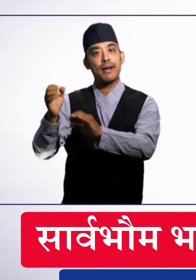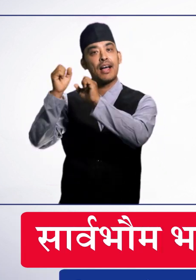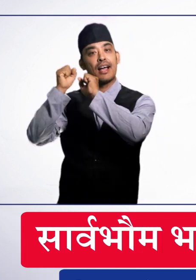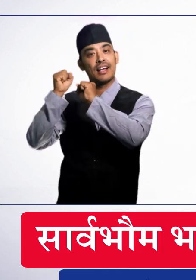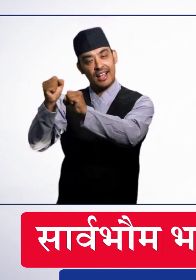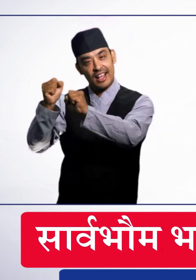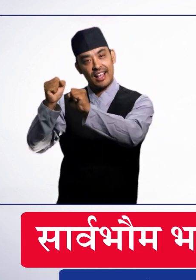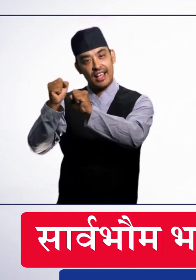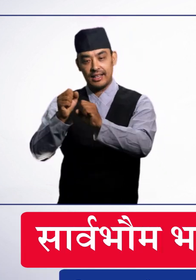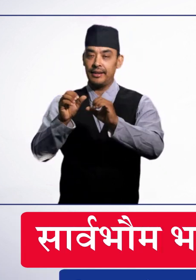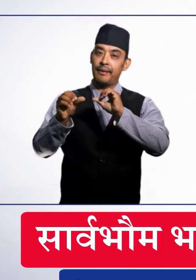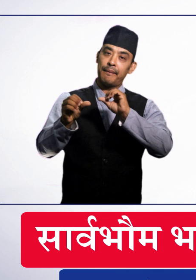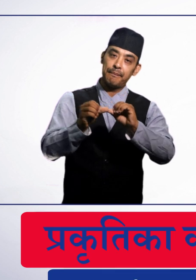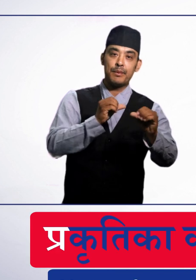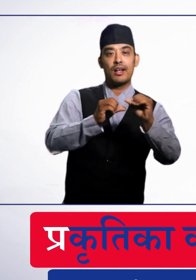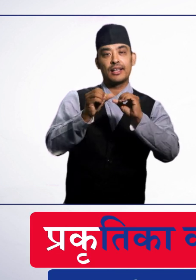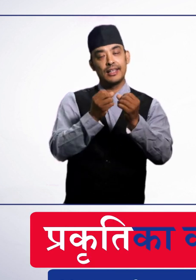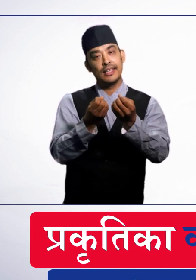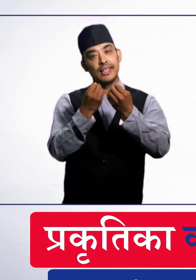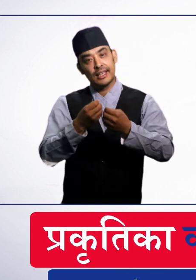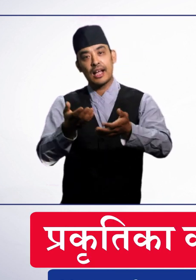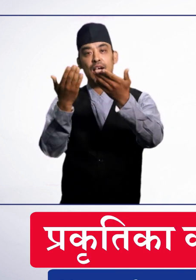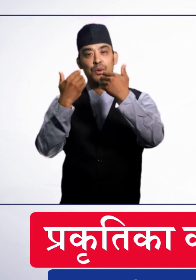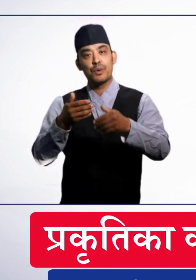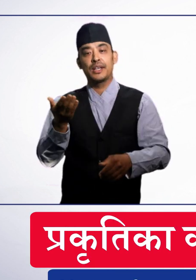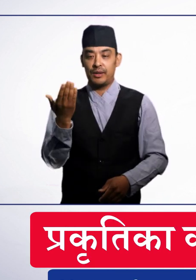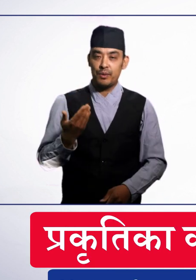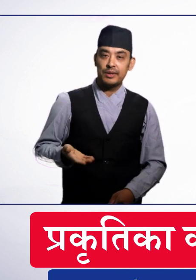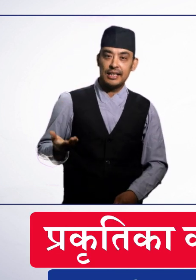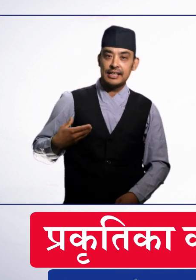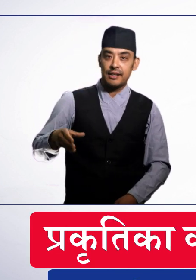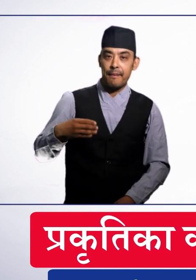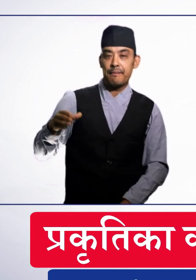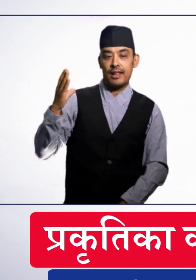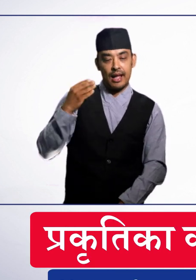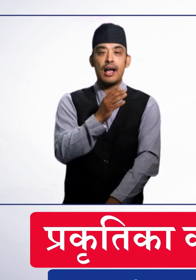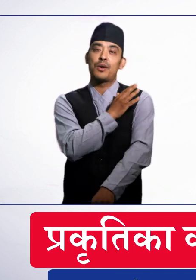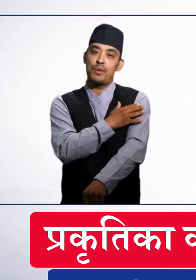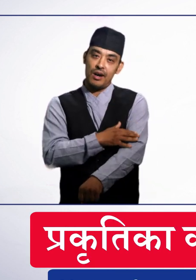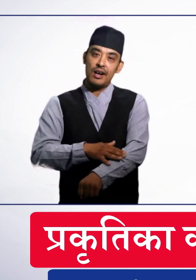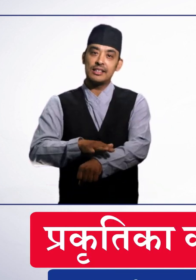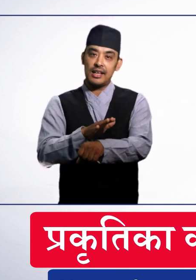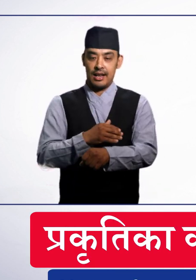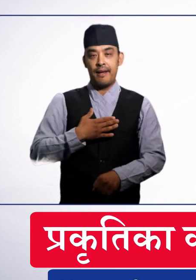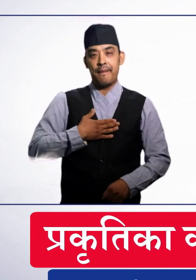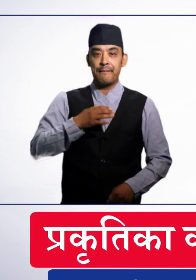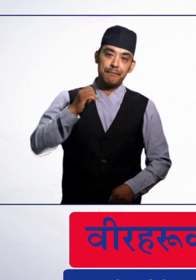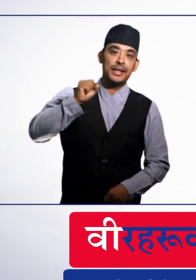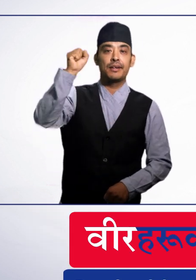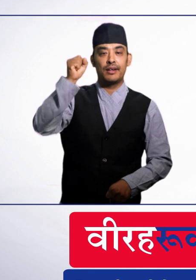मेची महाकाली प्रकृतिका कोटि कोटि सम्पदाको